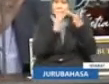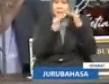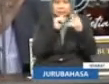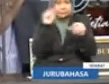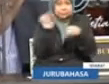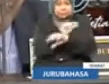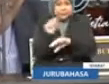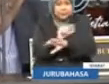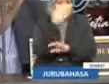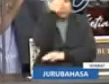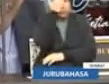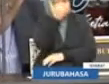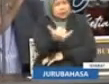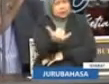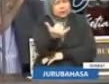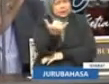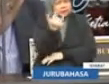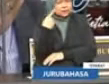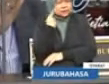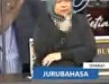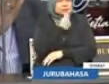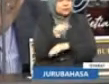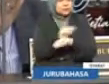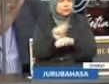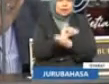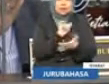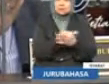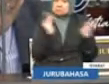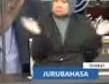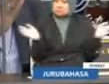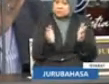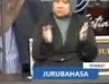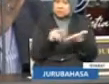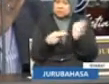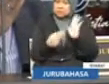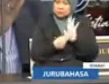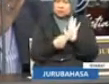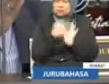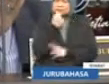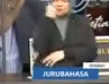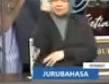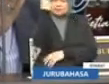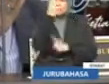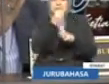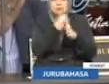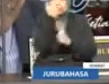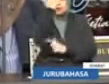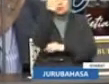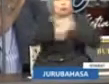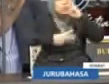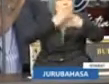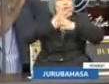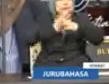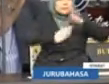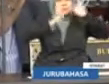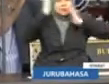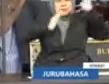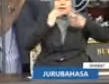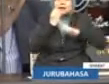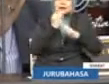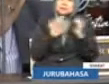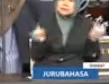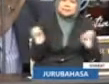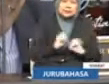tidak boleh dipakai Kenapa lagi DDW digunakake bisa short-sleeve member Wonder standing in the whole of Malaysia